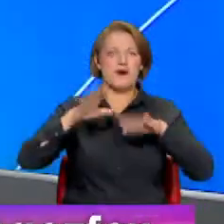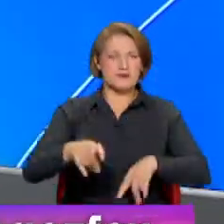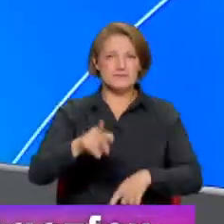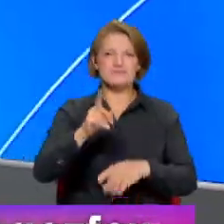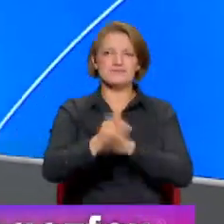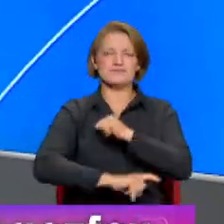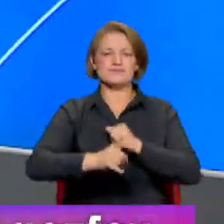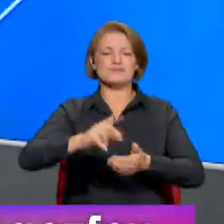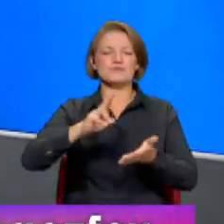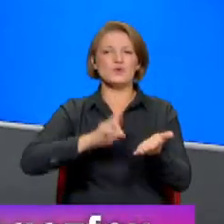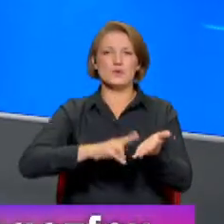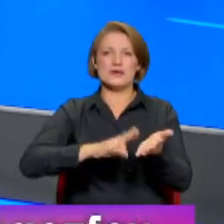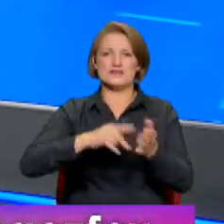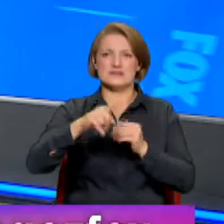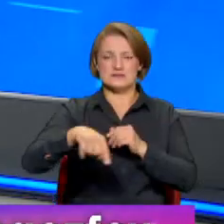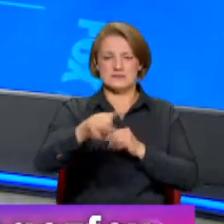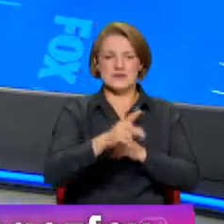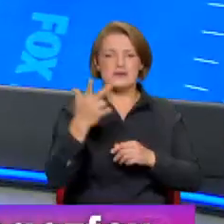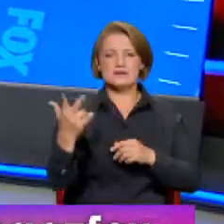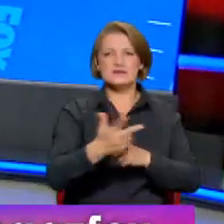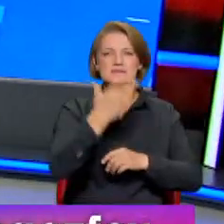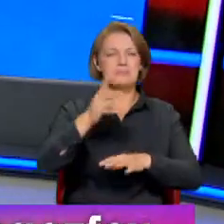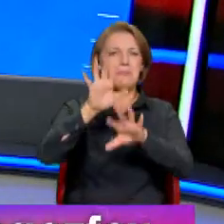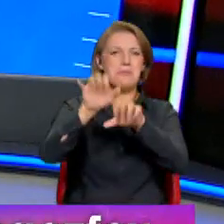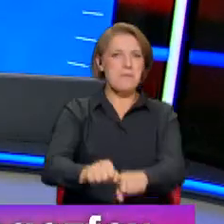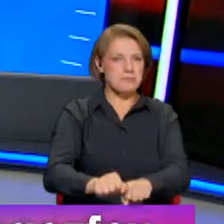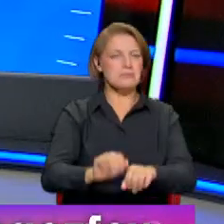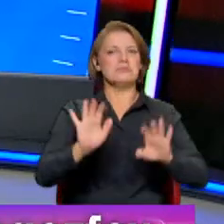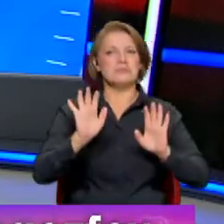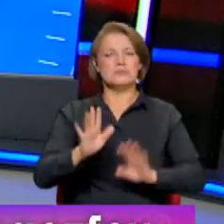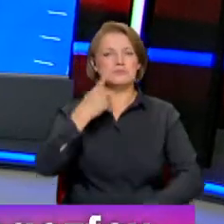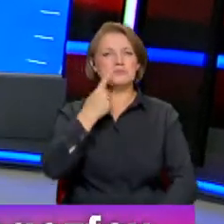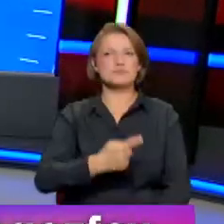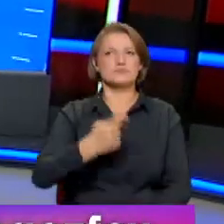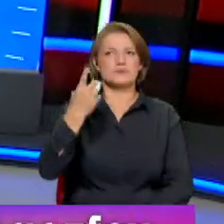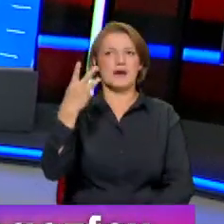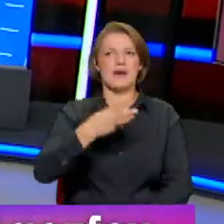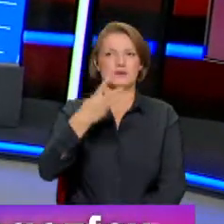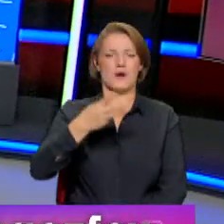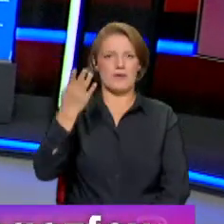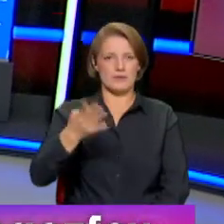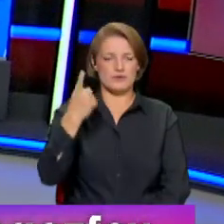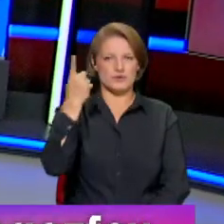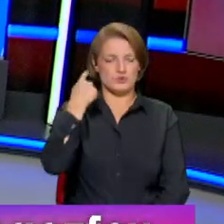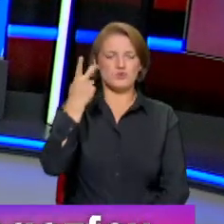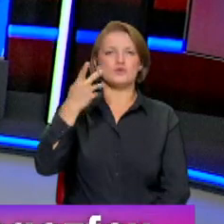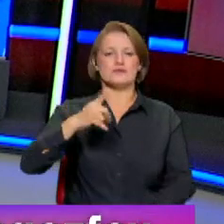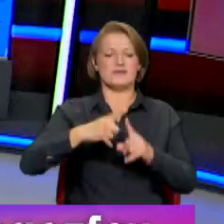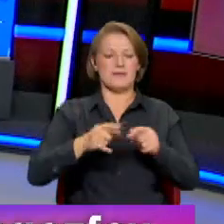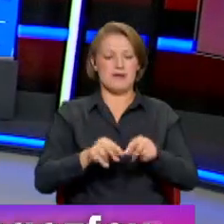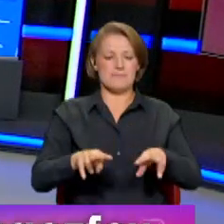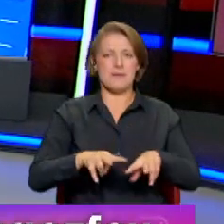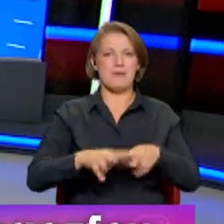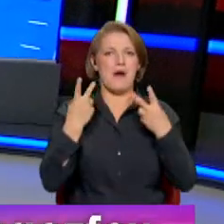örgütü mensupları onlar da hızlı bir şekilde etkisiz hale getirildiler. Ve Cumhurbaşkanı Erdoğan dün Türkiye Büyük Millet Meclisi